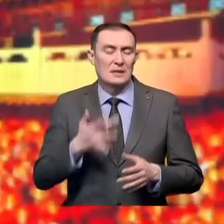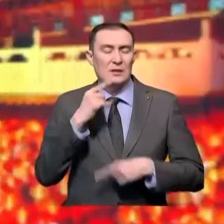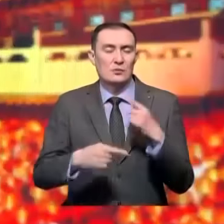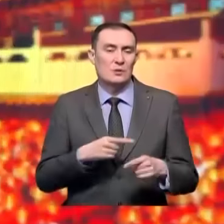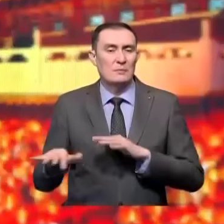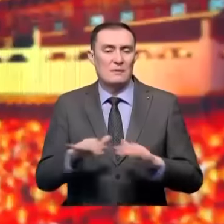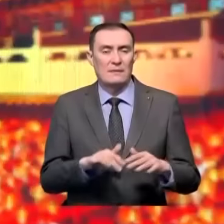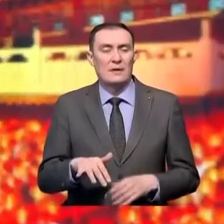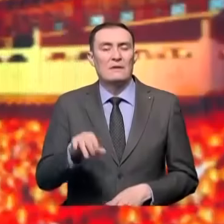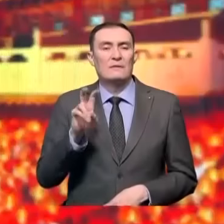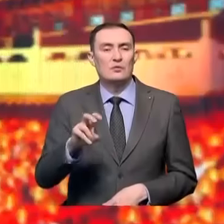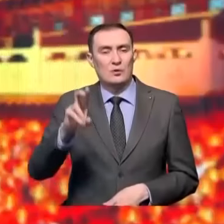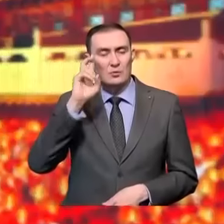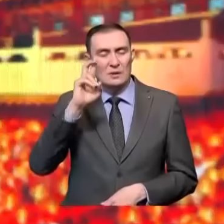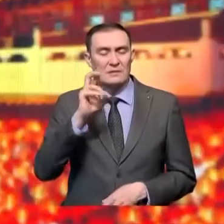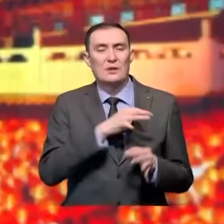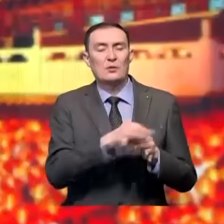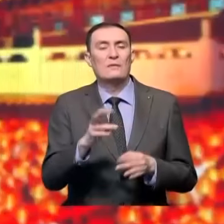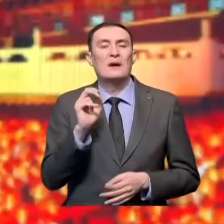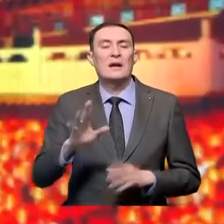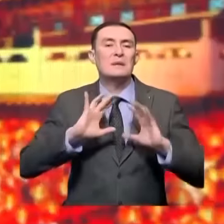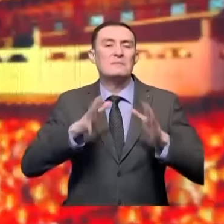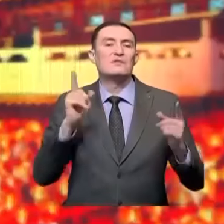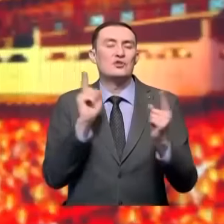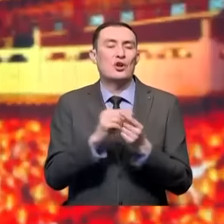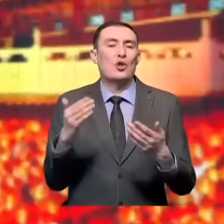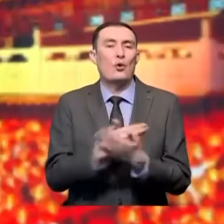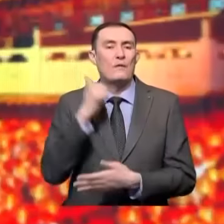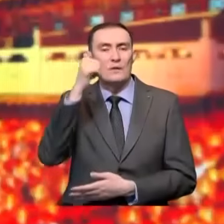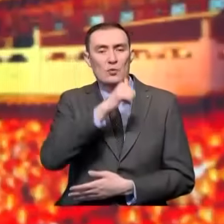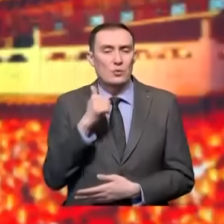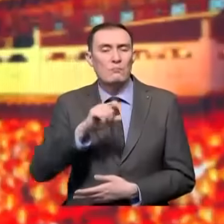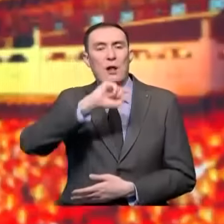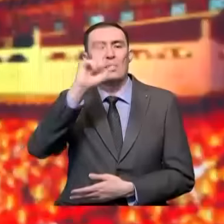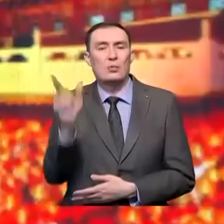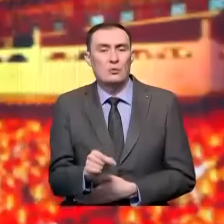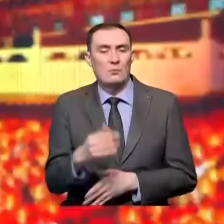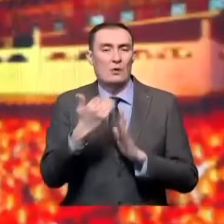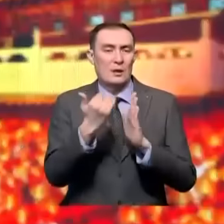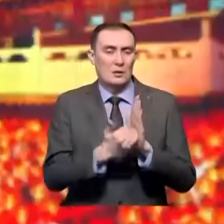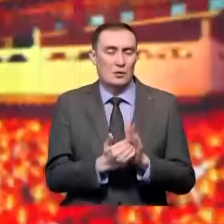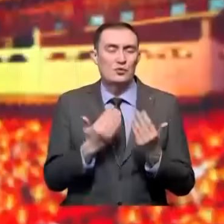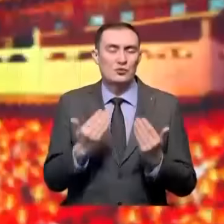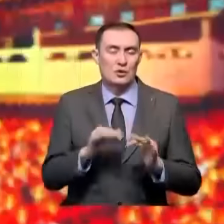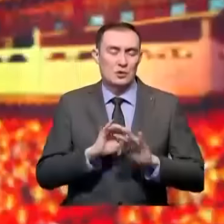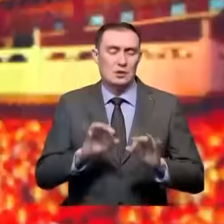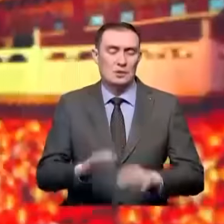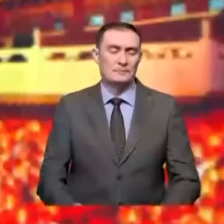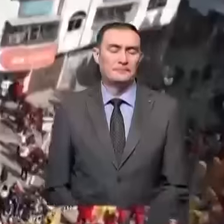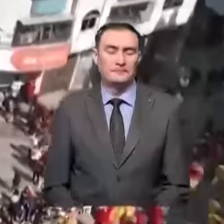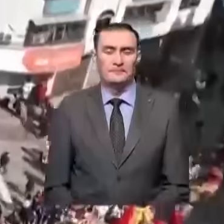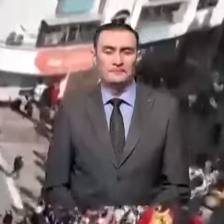мероприятия проходят в 200 странах и регионах. Как мир встречает Новый год по лунному календарю? В материале Жанны Хусаиновой.